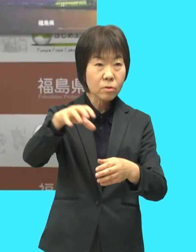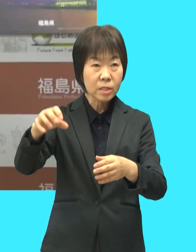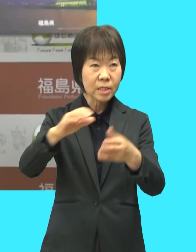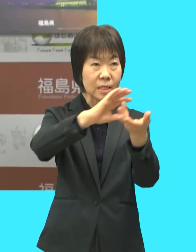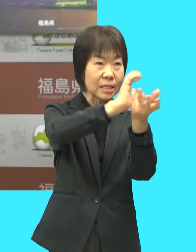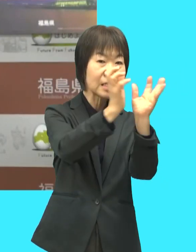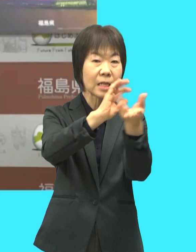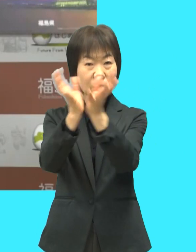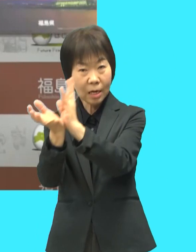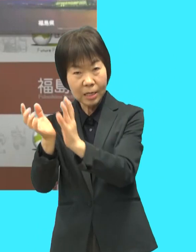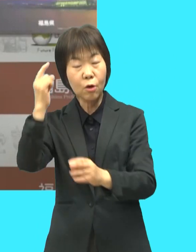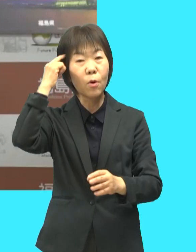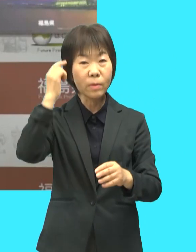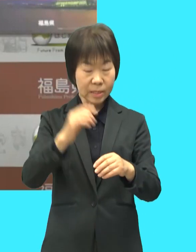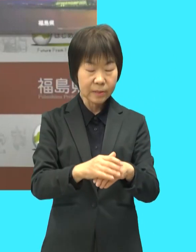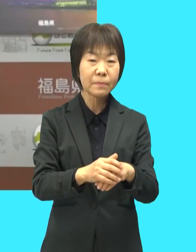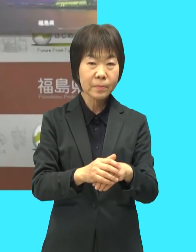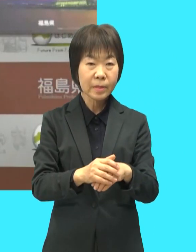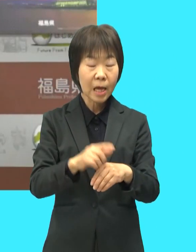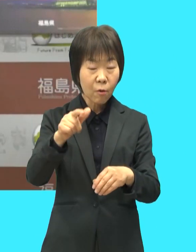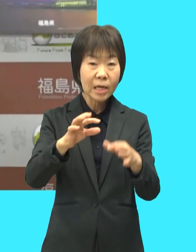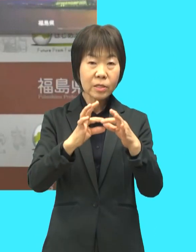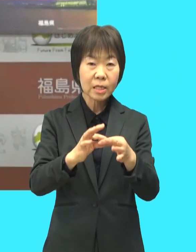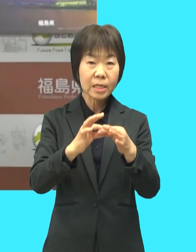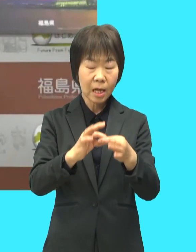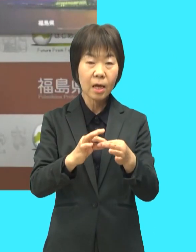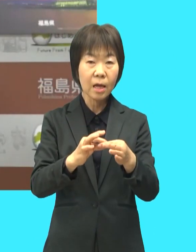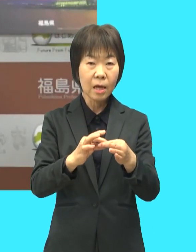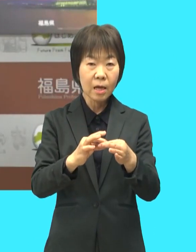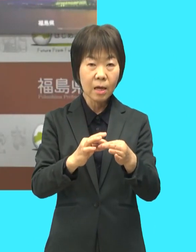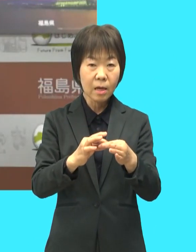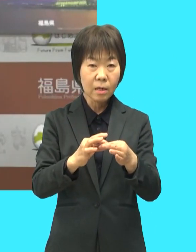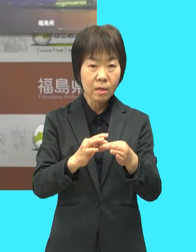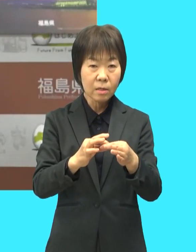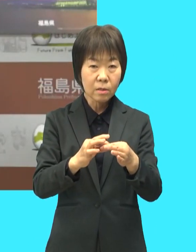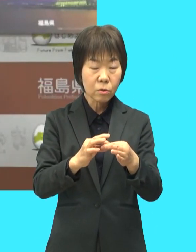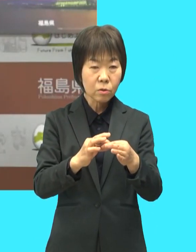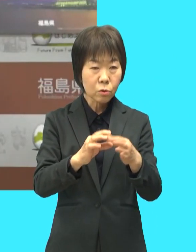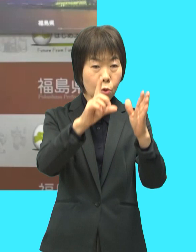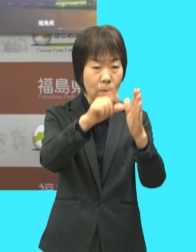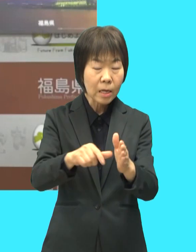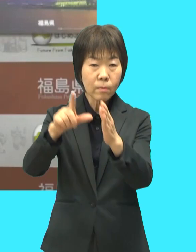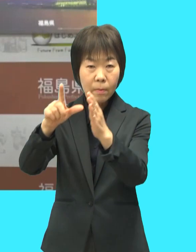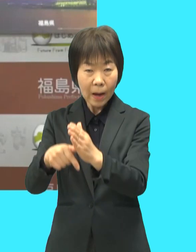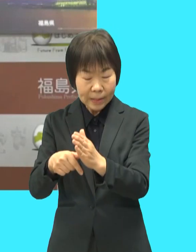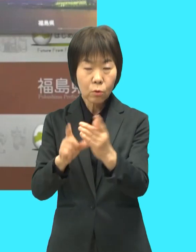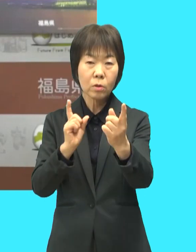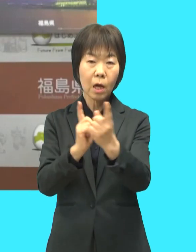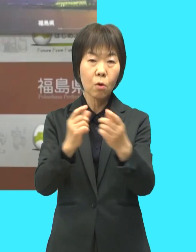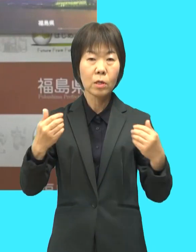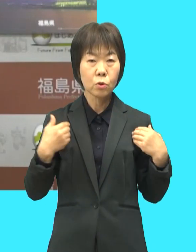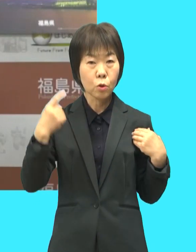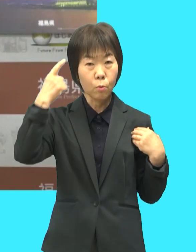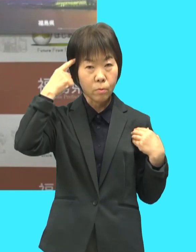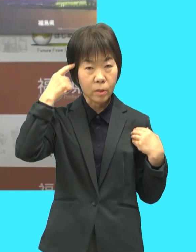き誇るかと思います。これについてやはりその場面場面に応じた対応が必要だと思っております。例え